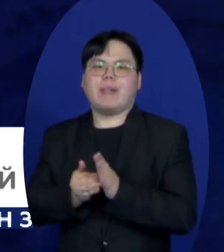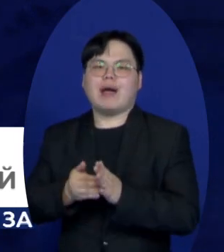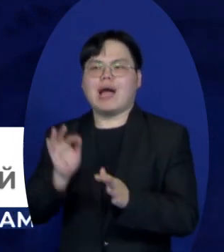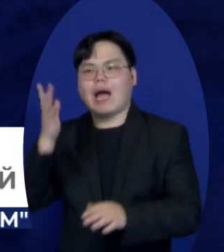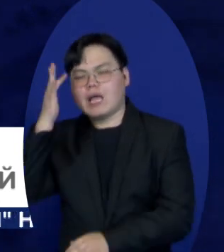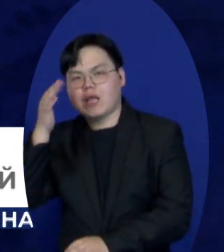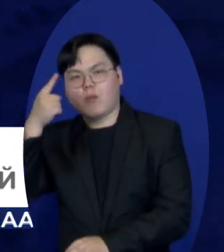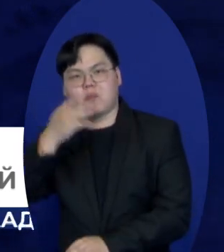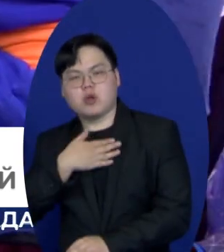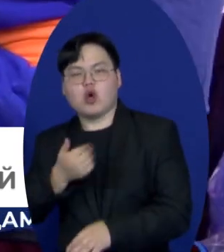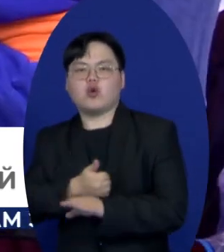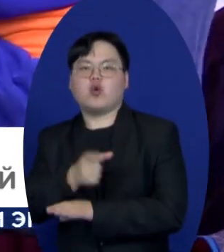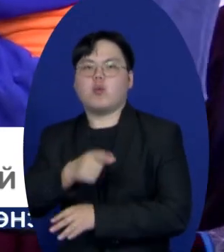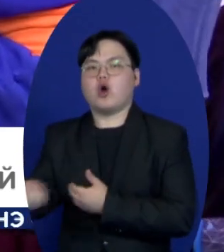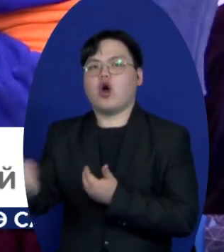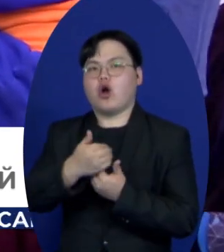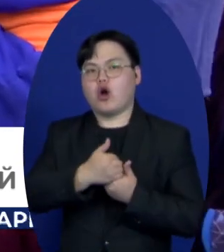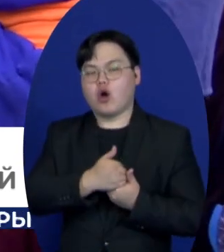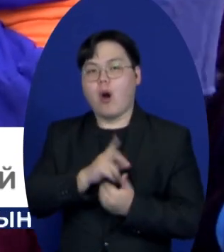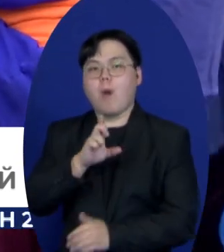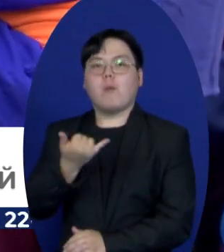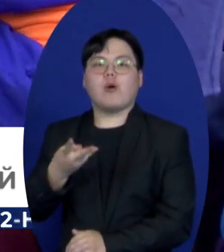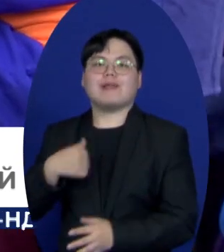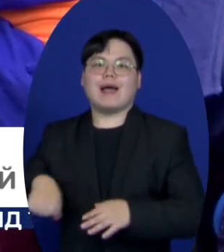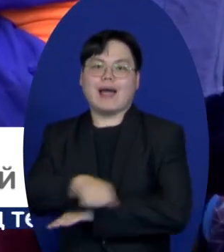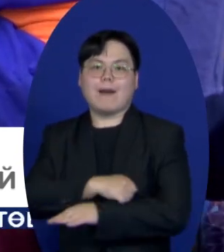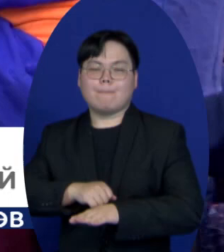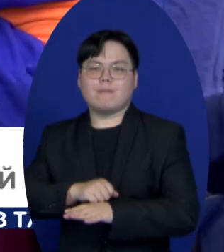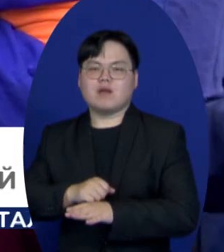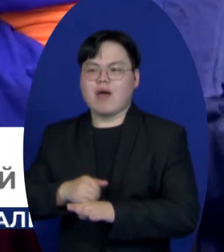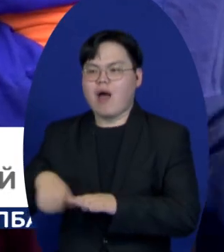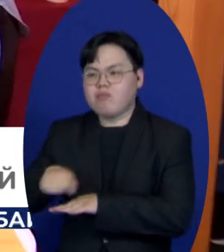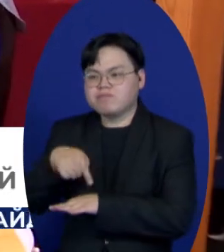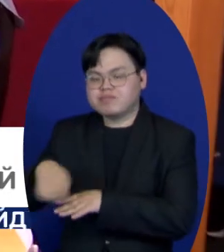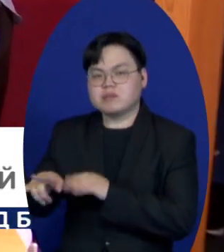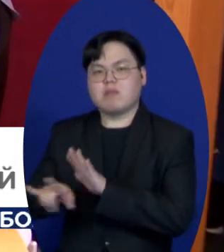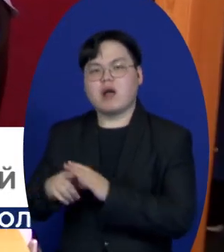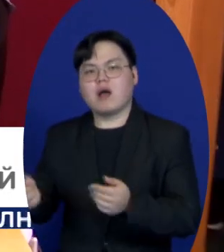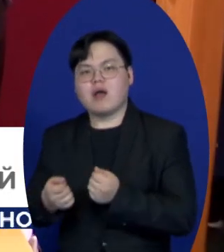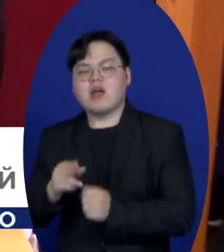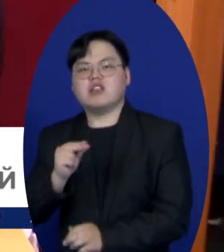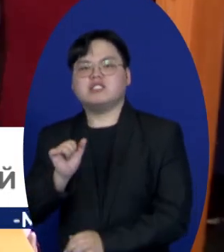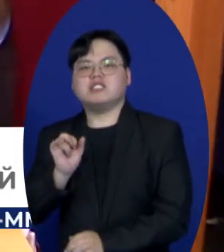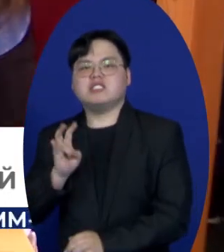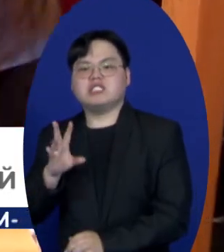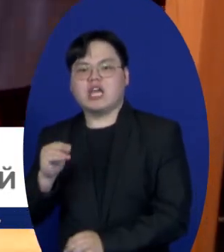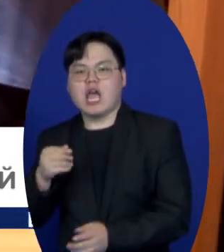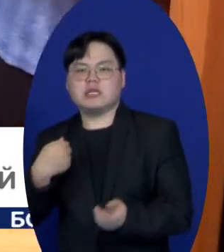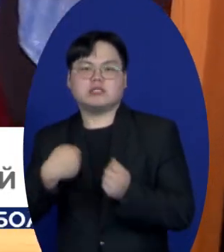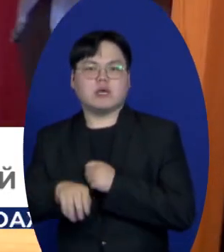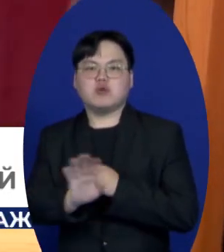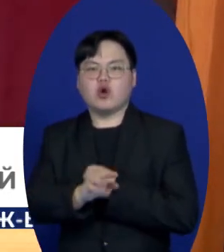жуулчид оролцсон байна. За Булган аймагт болсон эдгээр арга хэмжээний үеэр за нутгийн яг малчин иргэд бол айрга чэнжин гараар биш шууд одоо